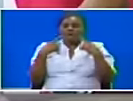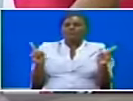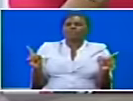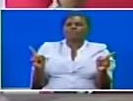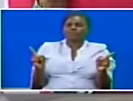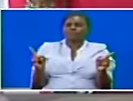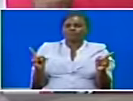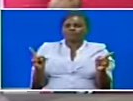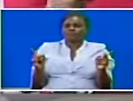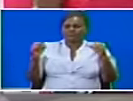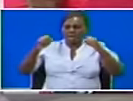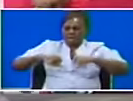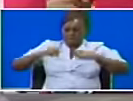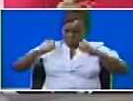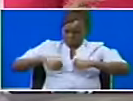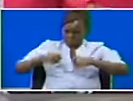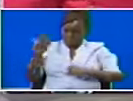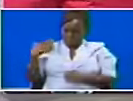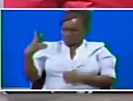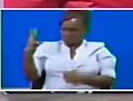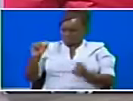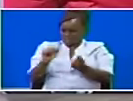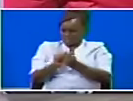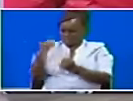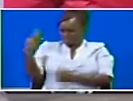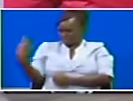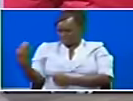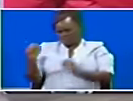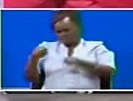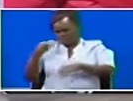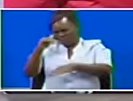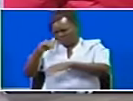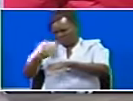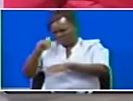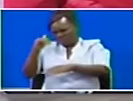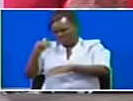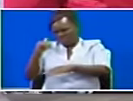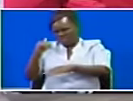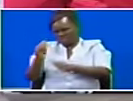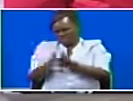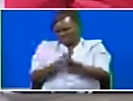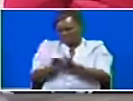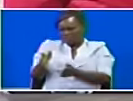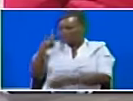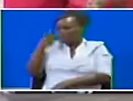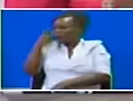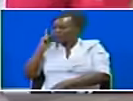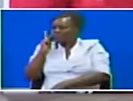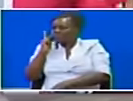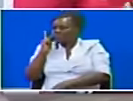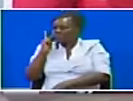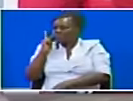lilitolewa kwamba kuna makubaliano yaliyoafikiwa mwaka 2013 ambayo huenda ndio yanamsukuma na kumsisimua Kalonzo Musyoka.